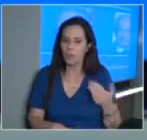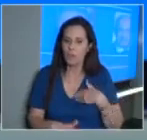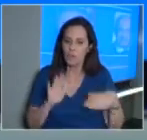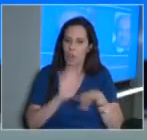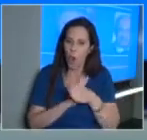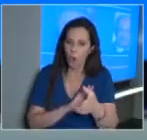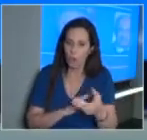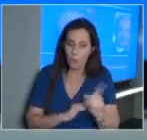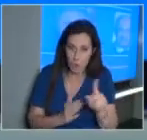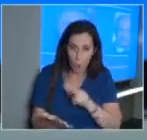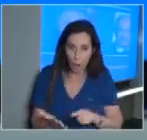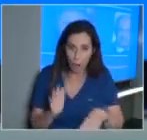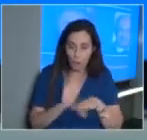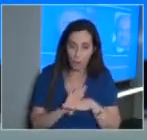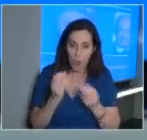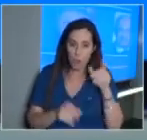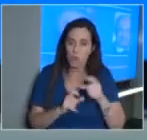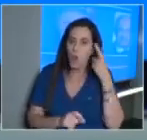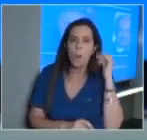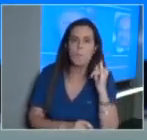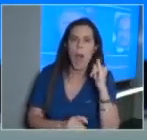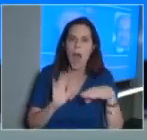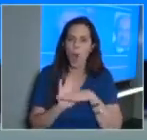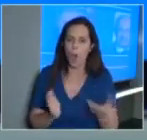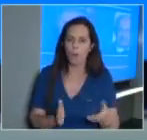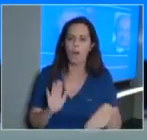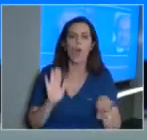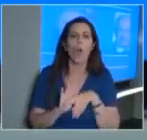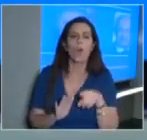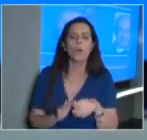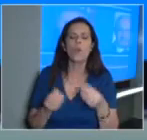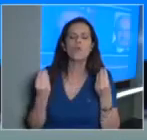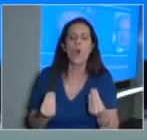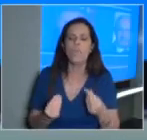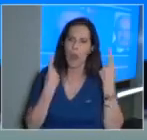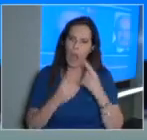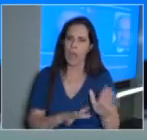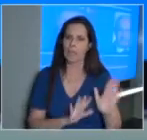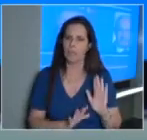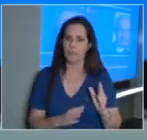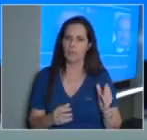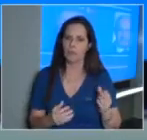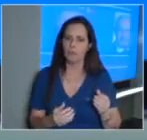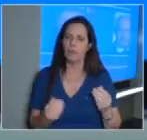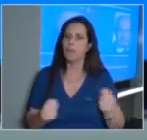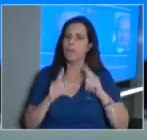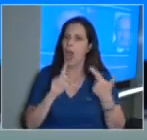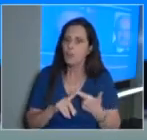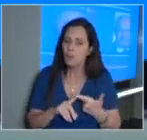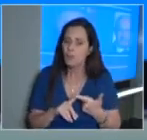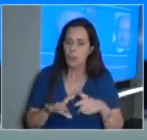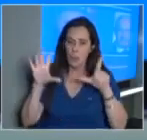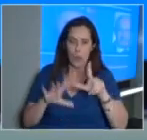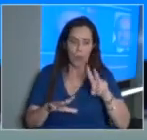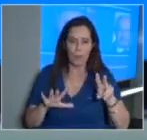החוק הזה. מישהו בכלל קרא את החוק הזה? הרבה אנשים בכלל לא יודעים על מה החוק. החוק הזה הוא טוב קודם כל לחרדים. דבר שני,